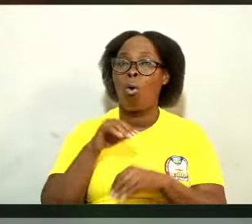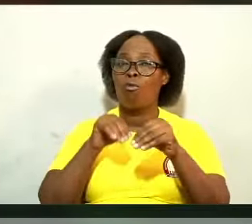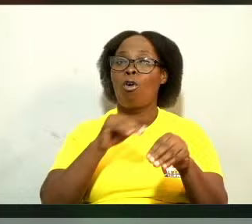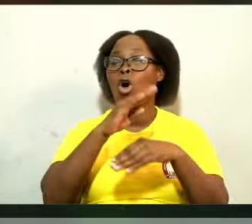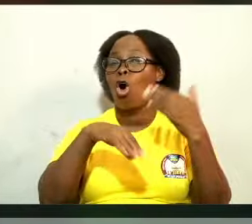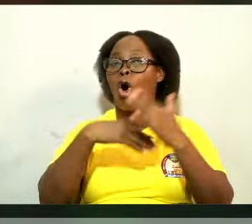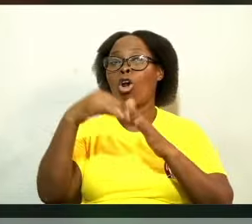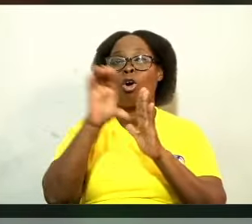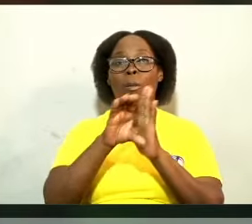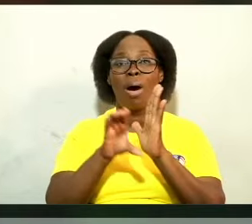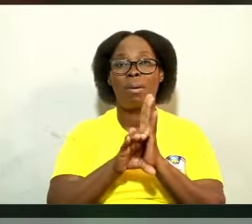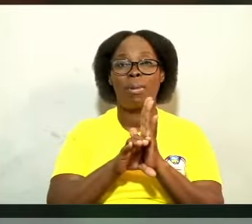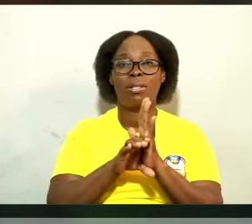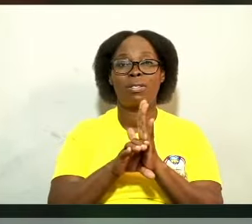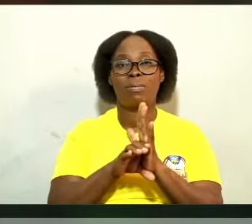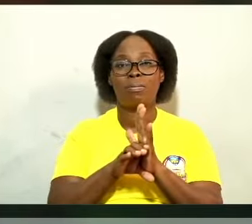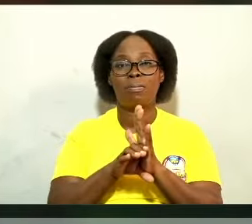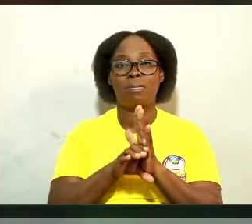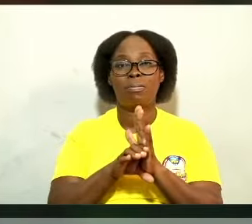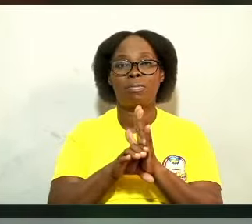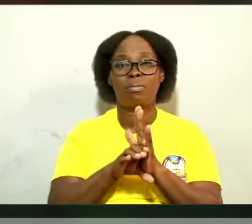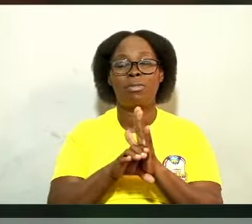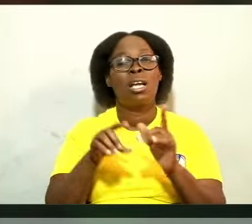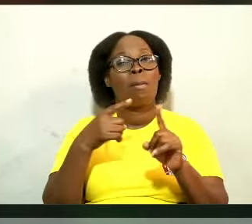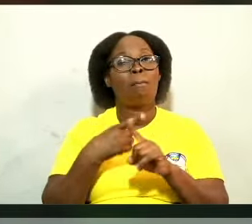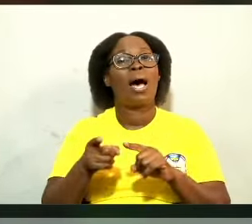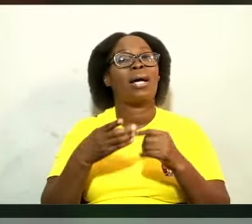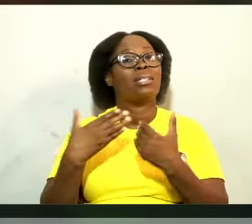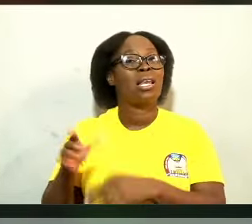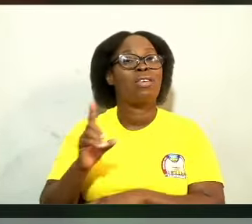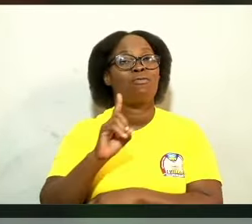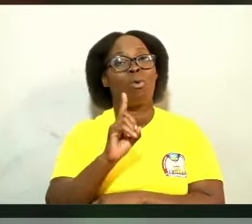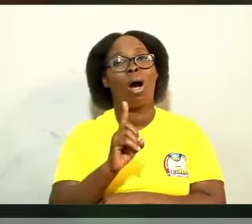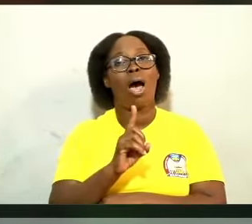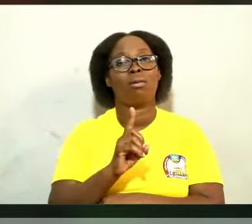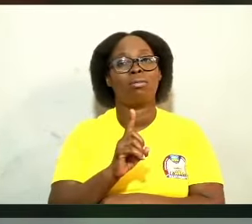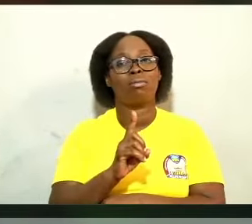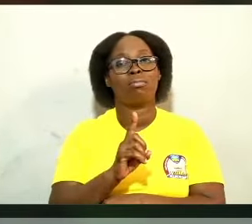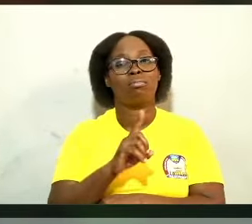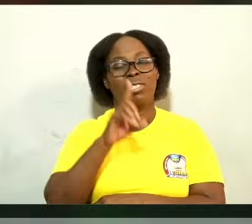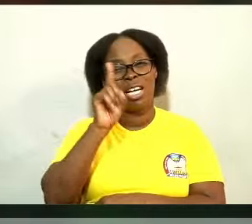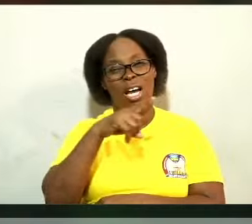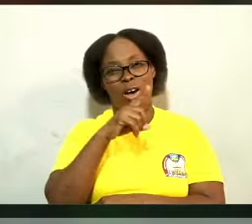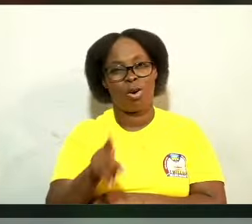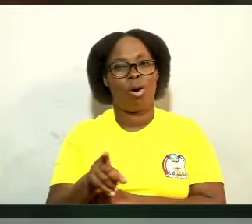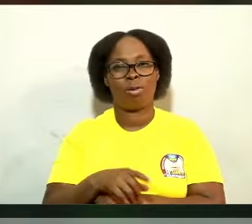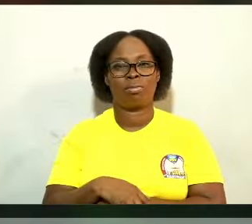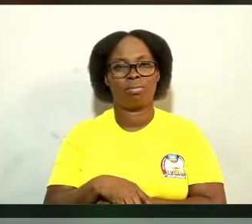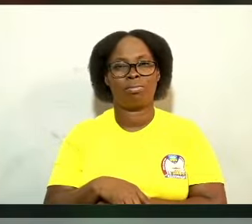yote ila akajikwa katika neno moja amekosa